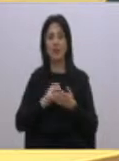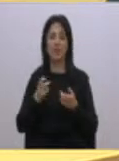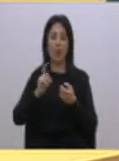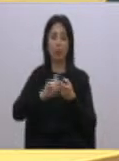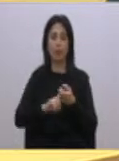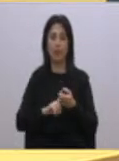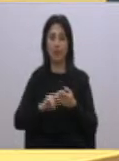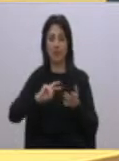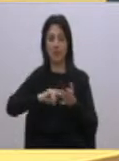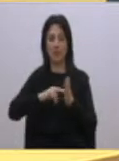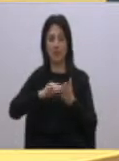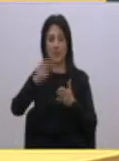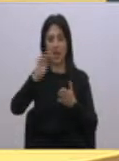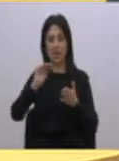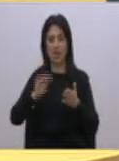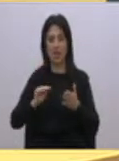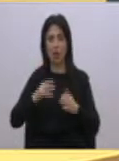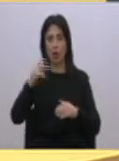შევიმუშავეთ სტრატეგია